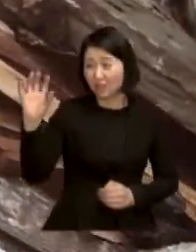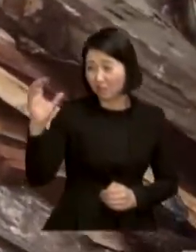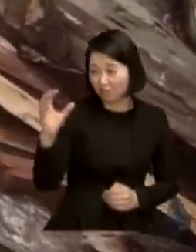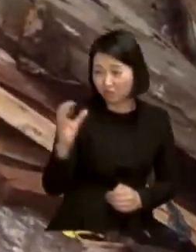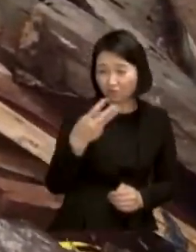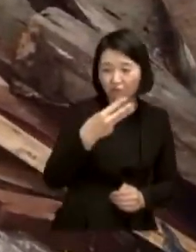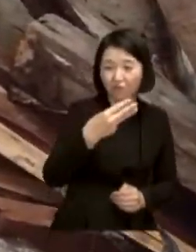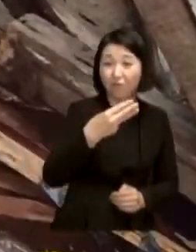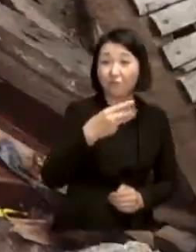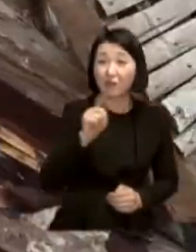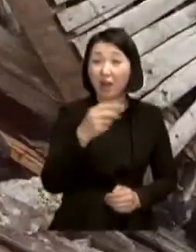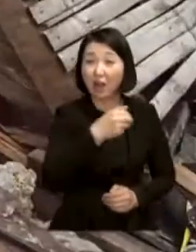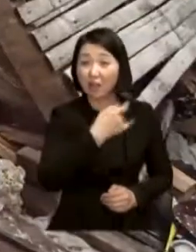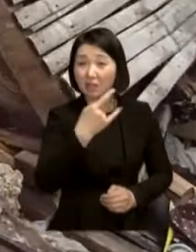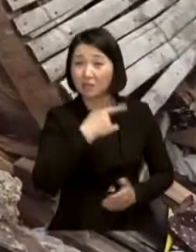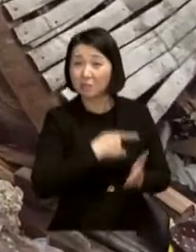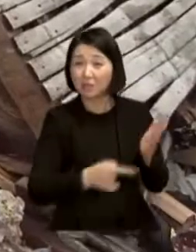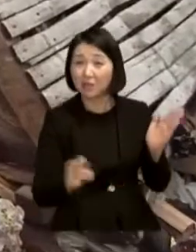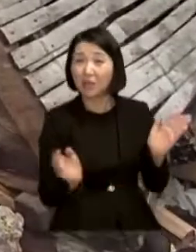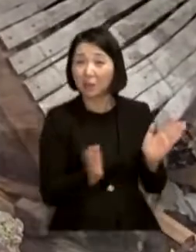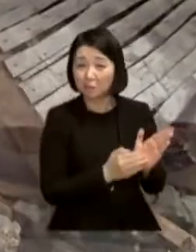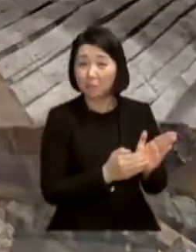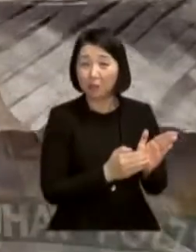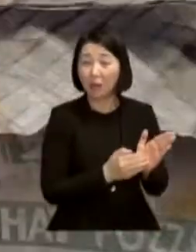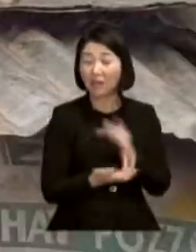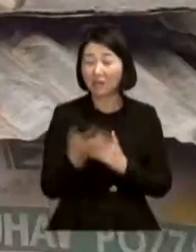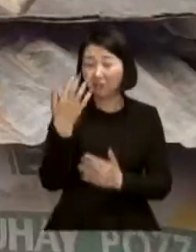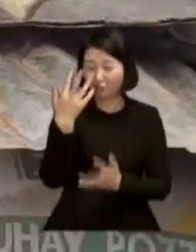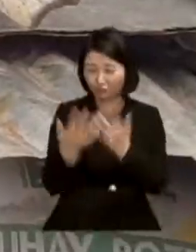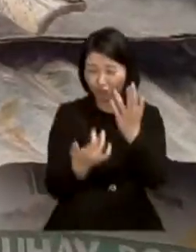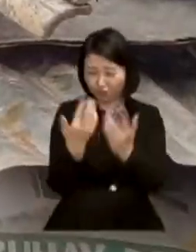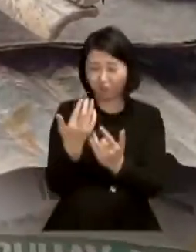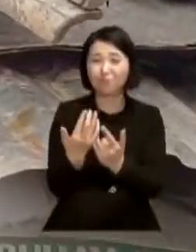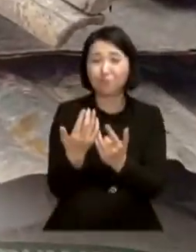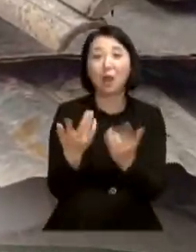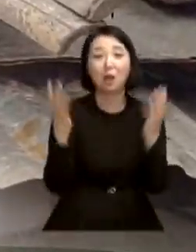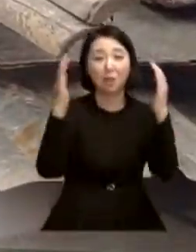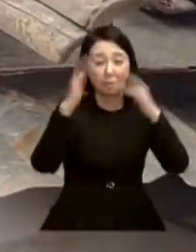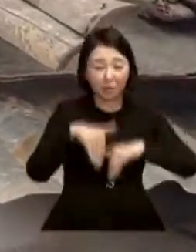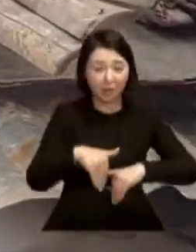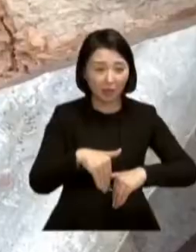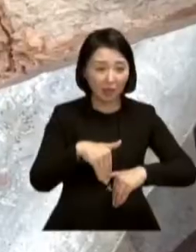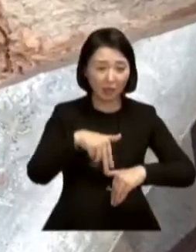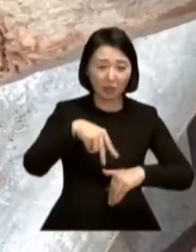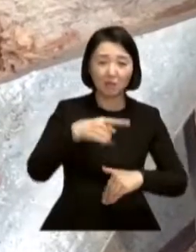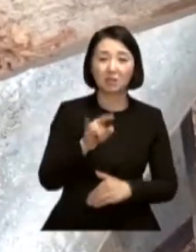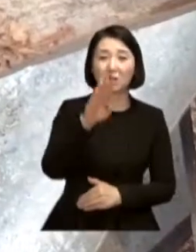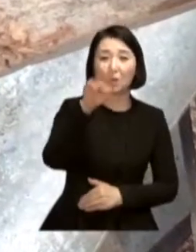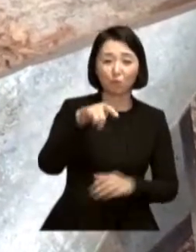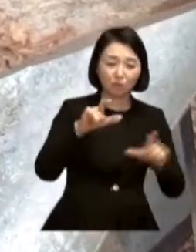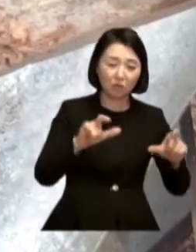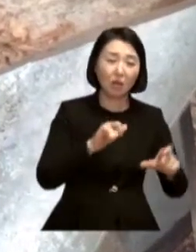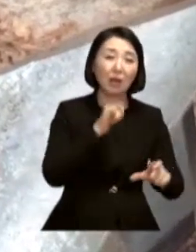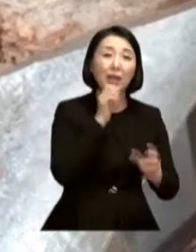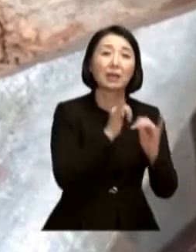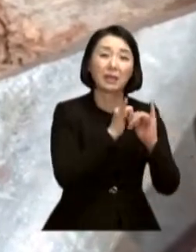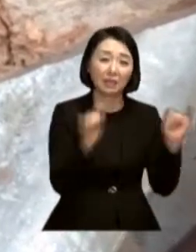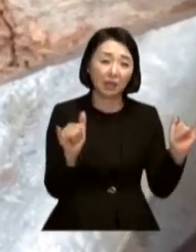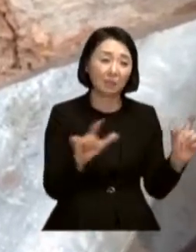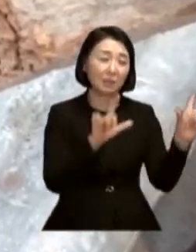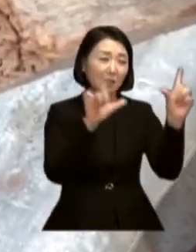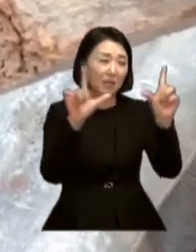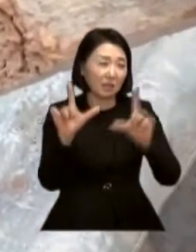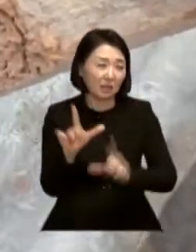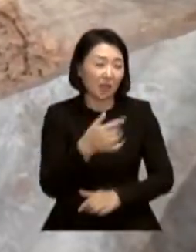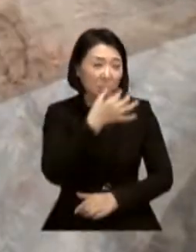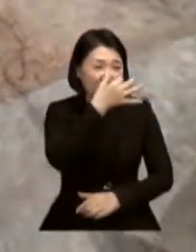태풍 라이의 피해, 그 이전에 화재로 모든 것을 잃은 세부의 가난한 이들, 삶의 벼랑 끝,